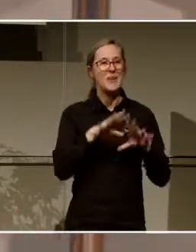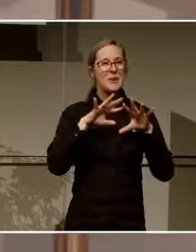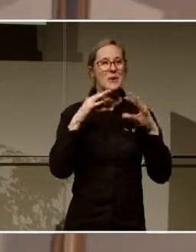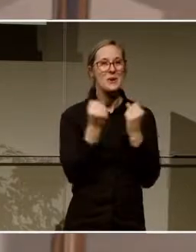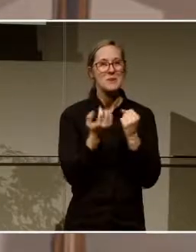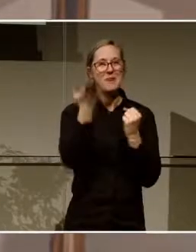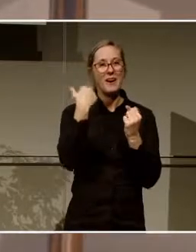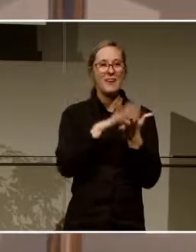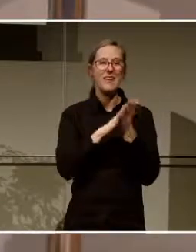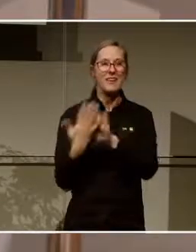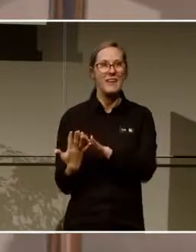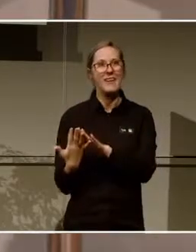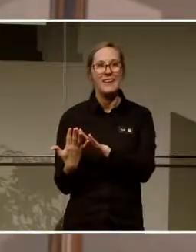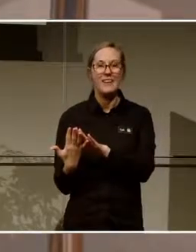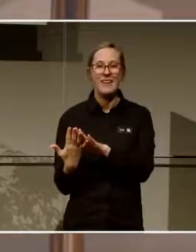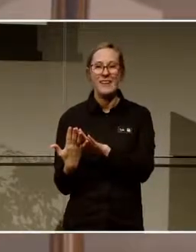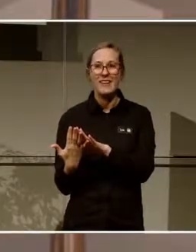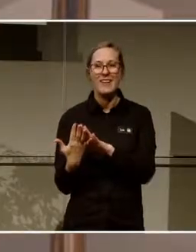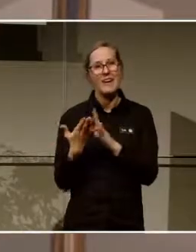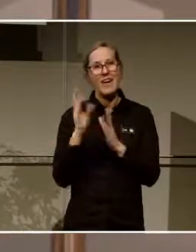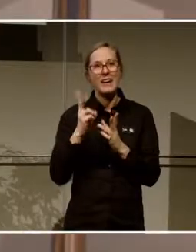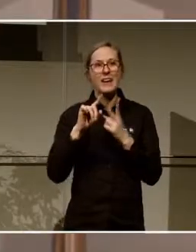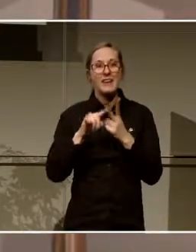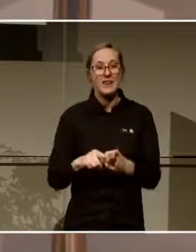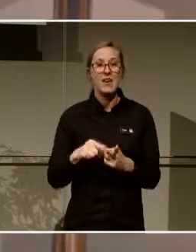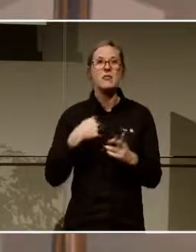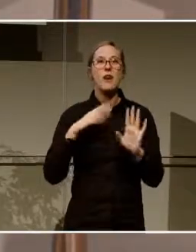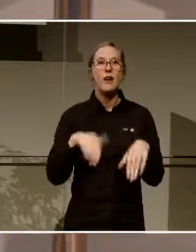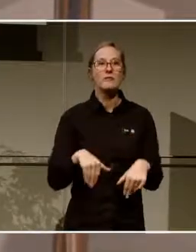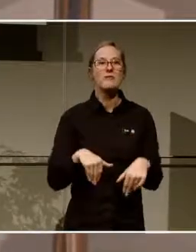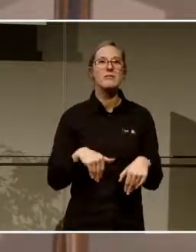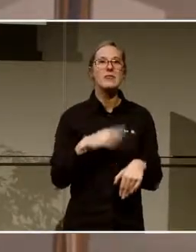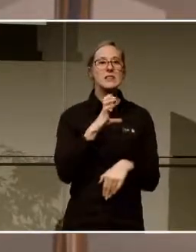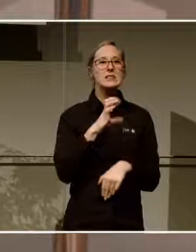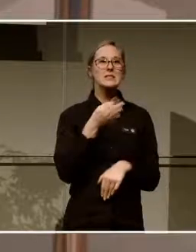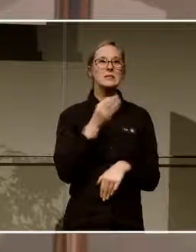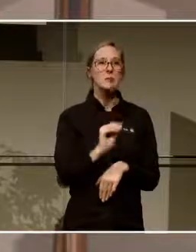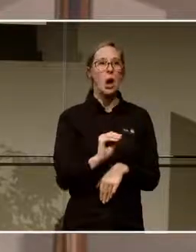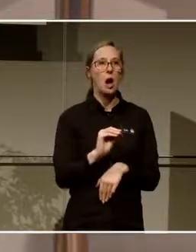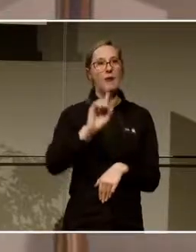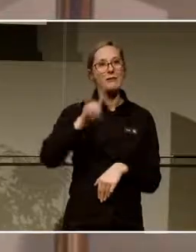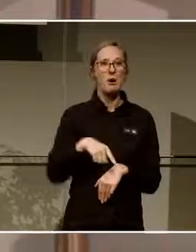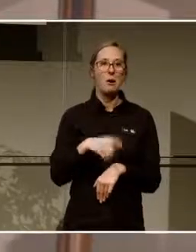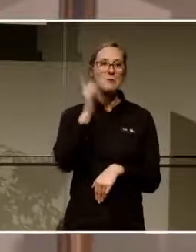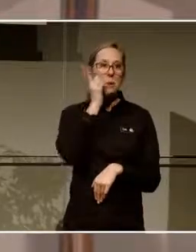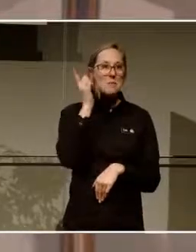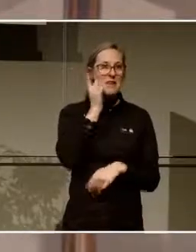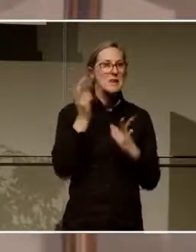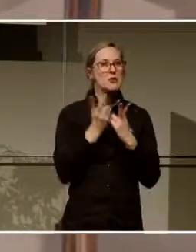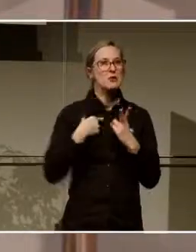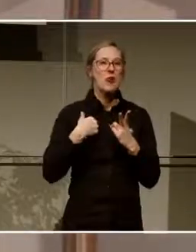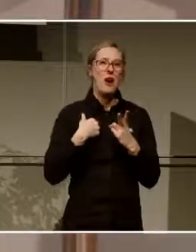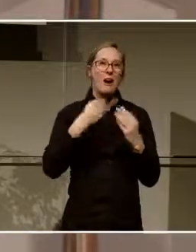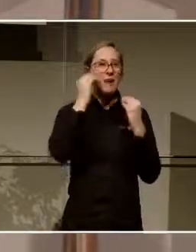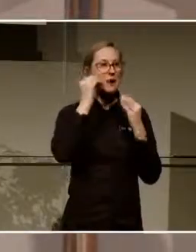att göra om. Jag var på spa för mobilen och lärde mig både rensa min data och tvätta